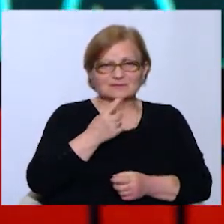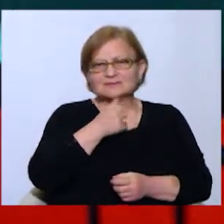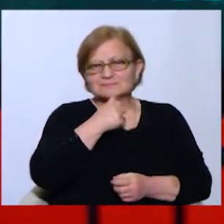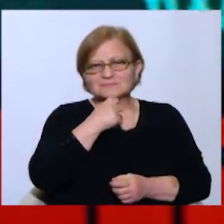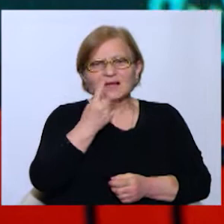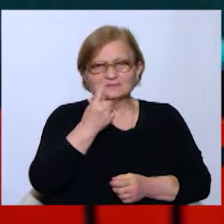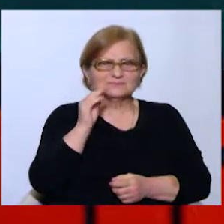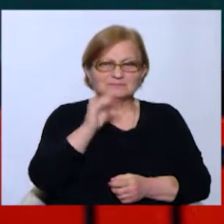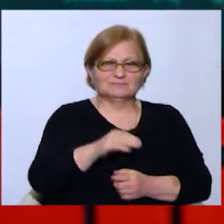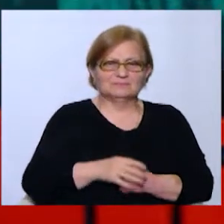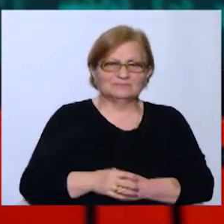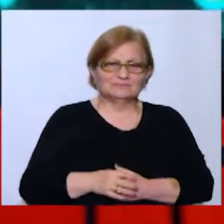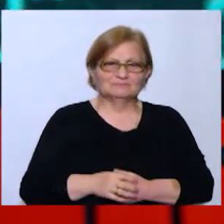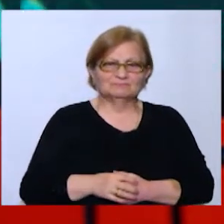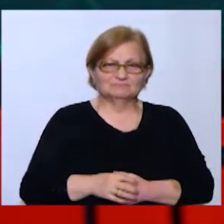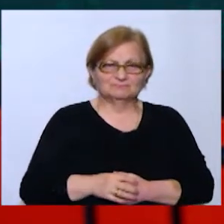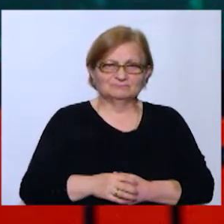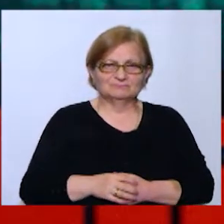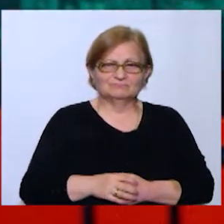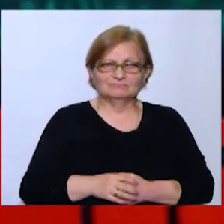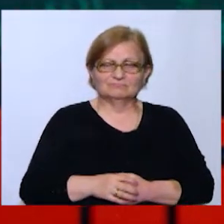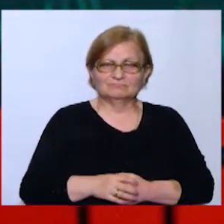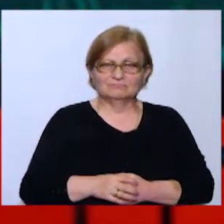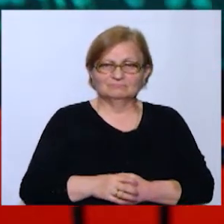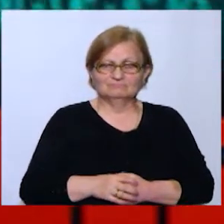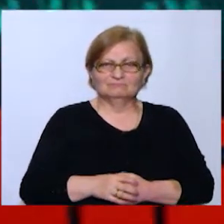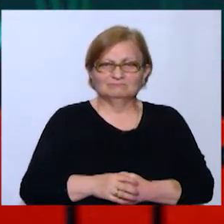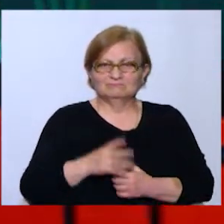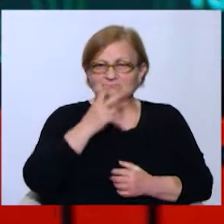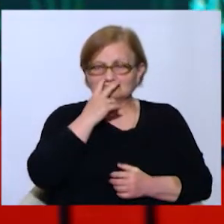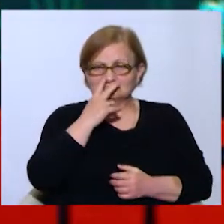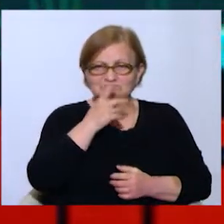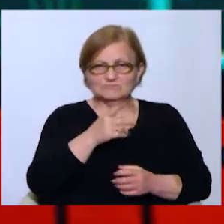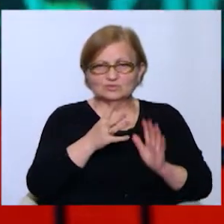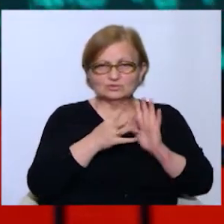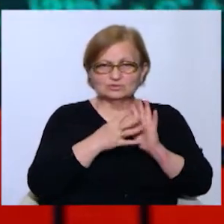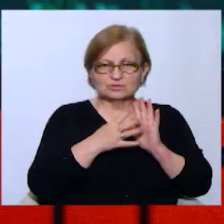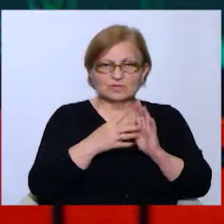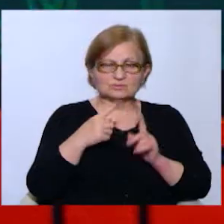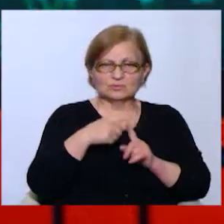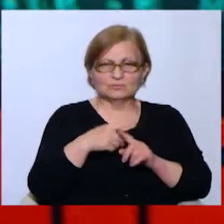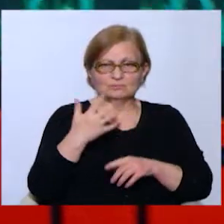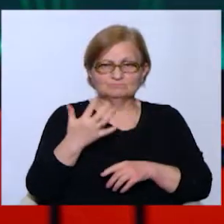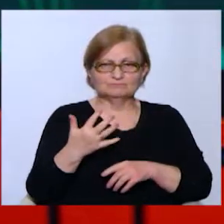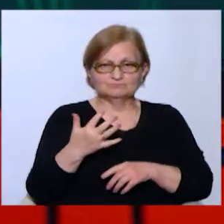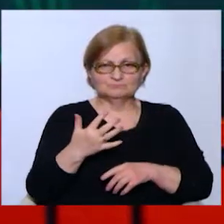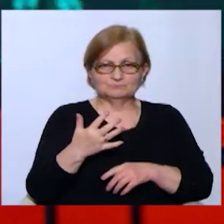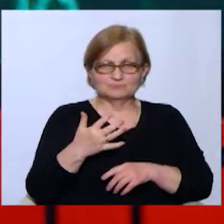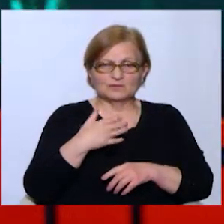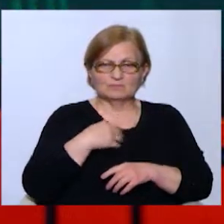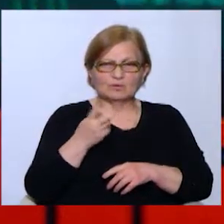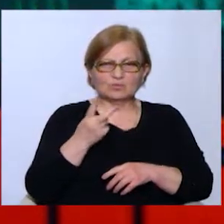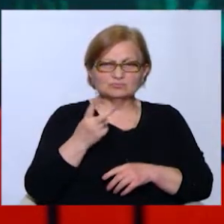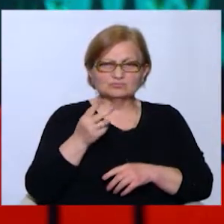გავაკეთოთ. აბა ნახოთ შემდეგი რა ხდება. ოო, 9-ს დაუმატოთ 5. მე მგონი ისევ ჩაქუჩი